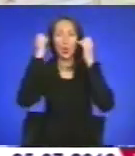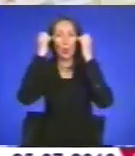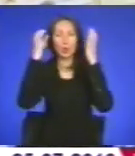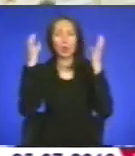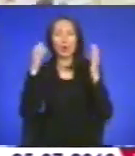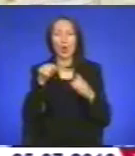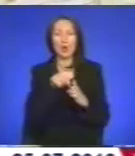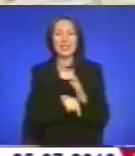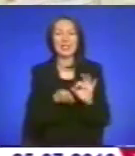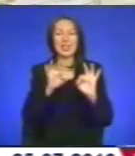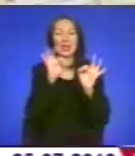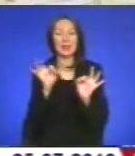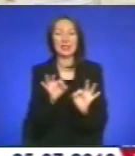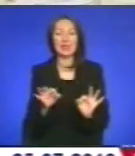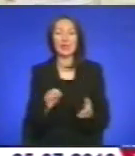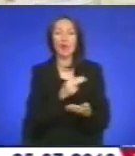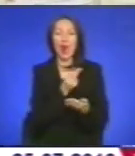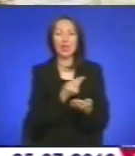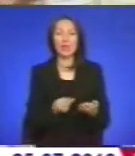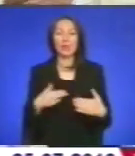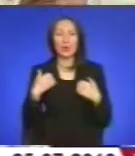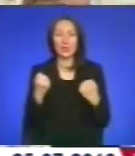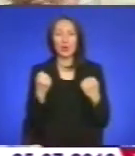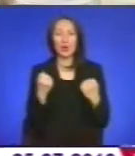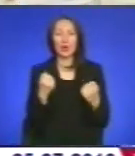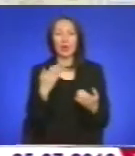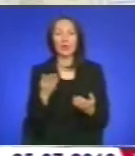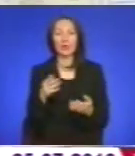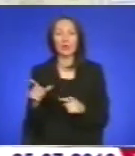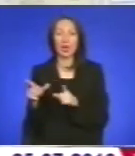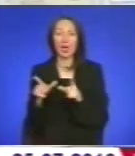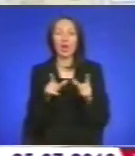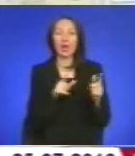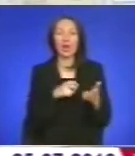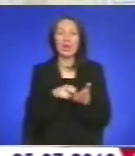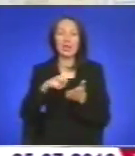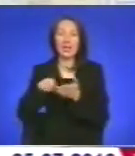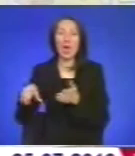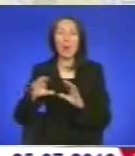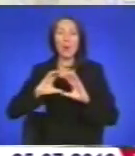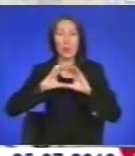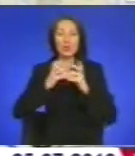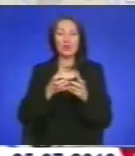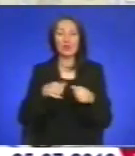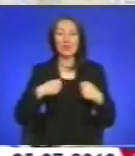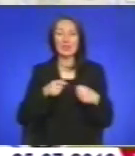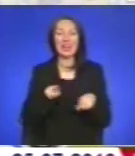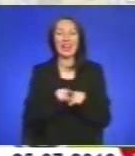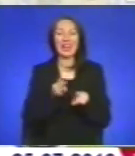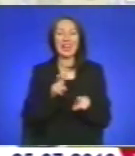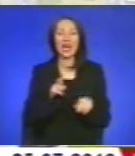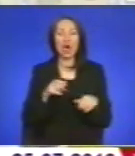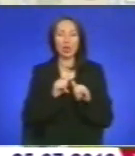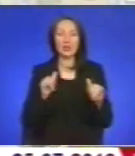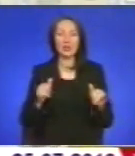означає мистецтво, живопис, спорт. Він йде по світу. І старався так по порядку, як воно розвивалися, події, як